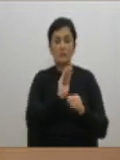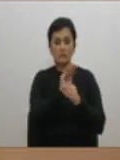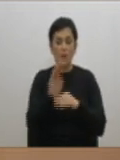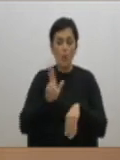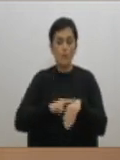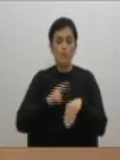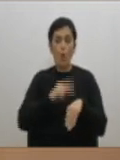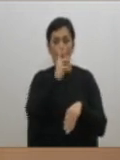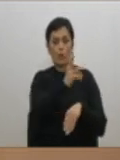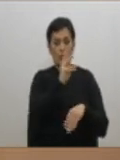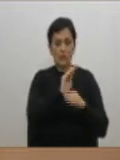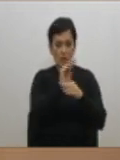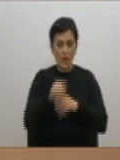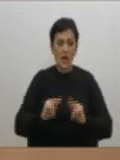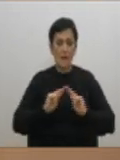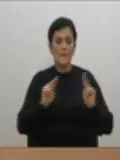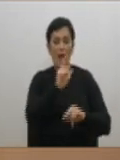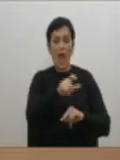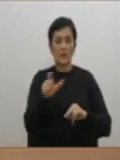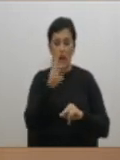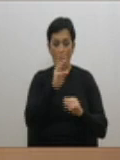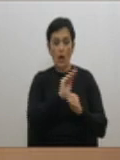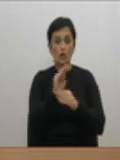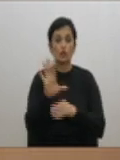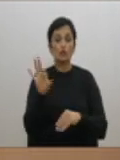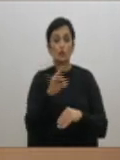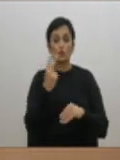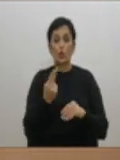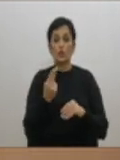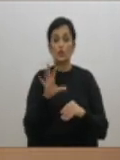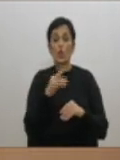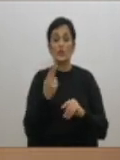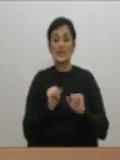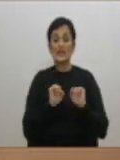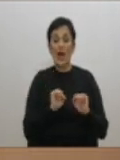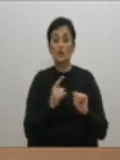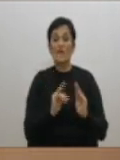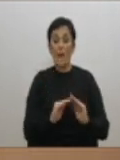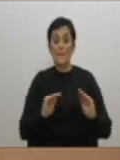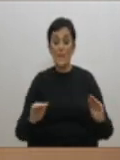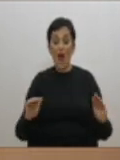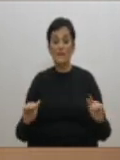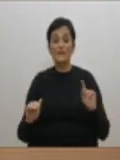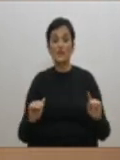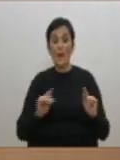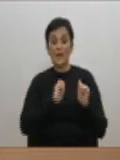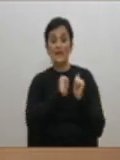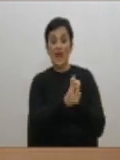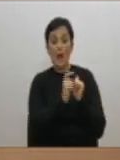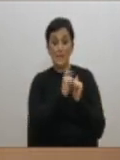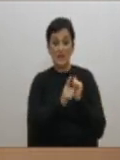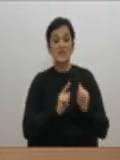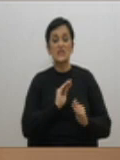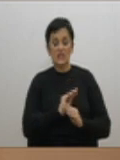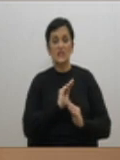პოლიციელების ანაზღაურება, პედაგოგების ანაზღაურება, როდესაც სოციალური და გაუცვალი ბავშვების დაფინანსება